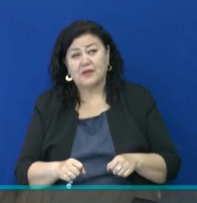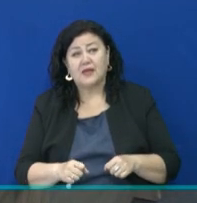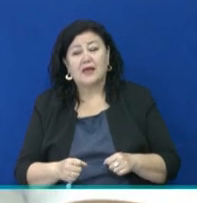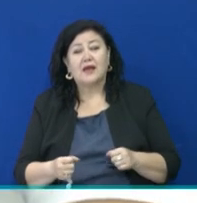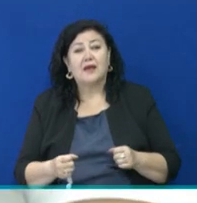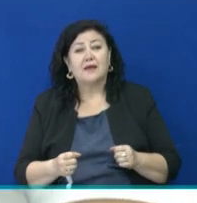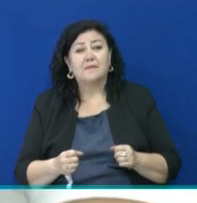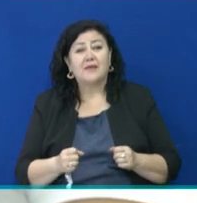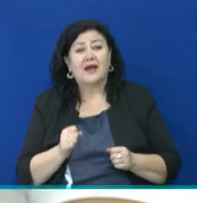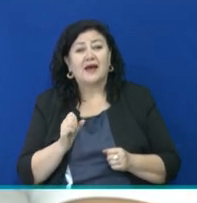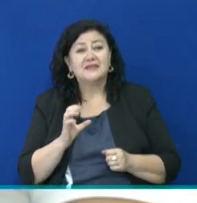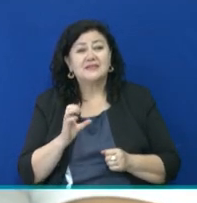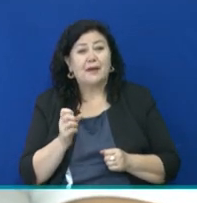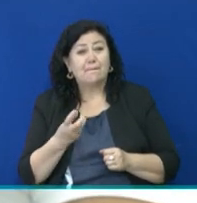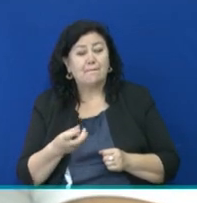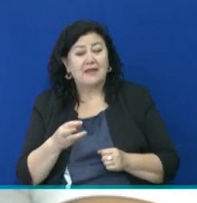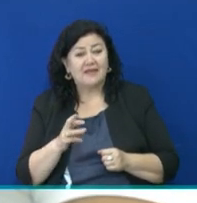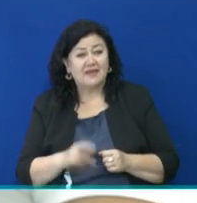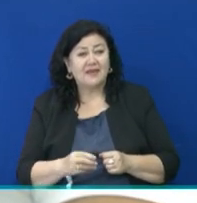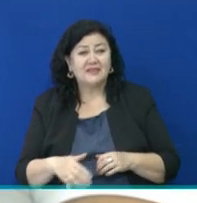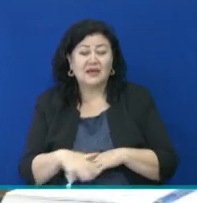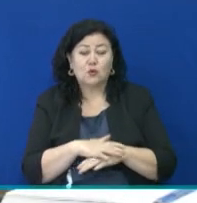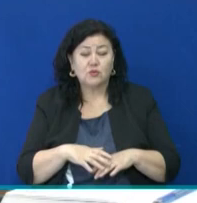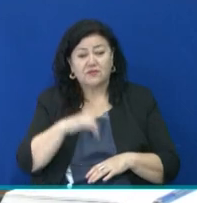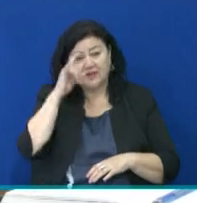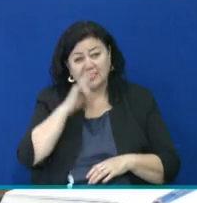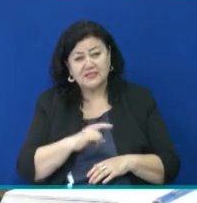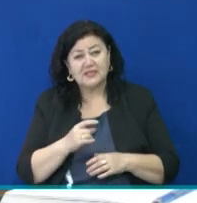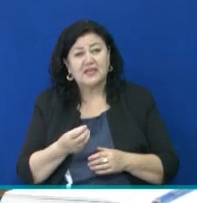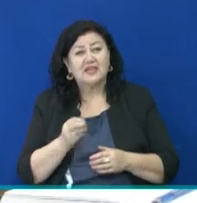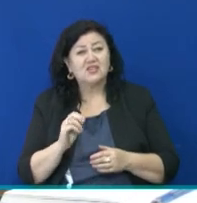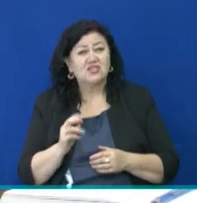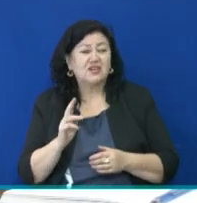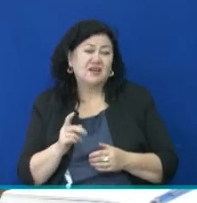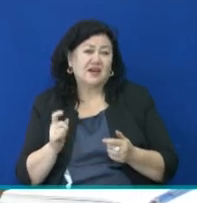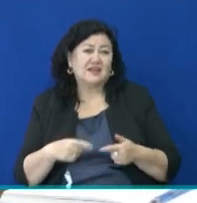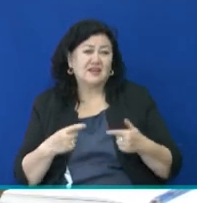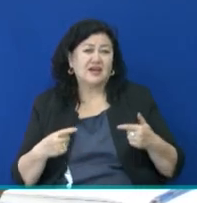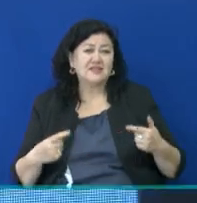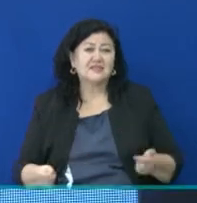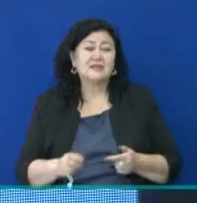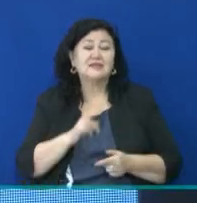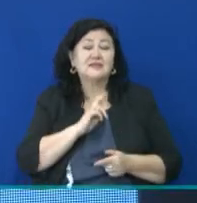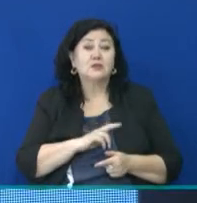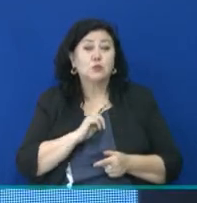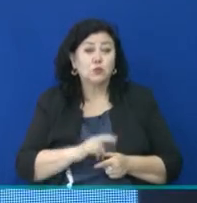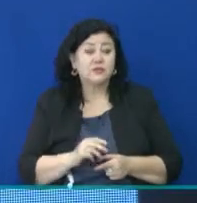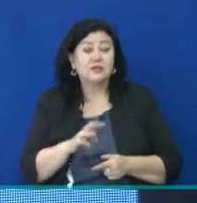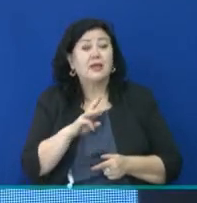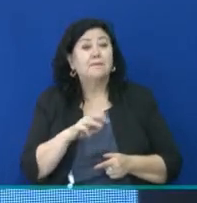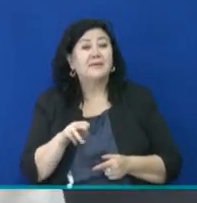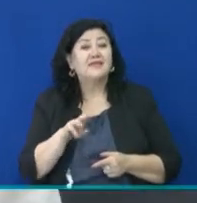ассамблеясы жандағы медиация кеңесінің мүшелері, қоғамдық келісім коммуналдық мемлекеттік мекемесінің мамандары, өңір медиаторлары